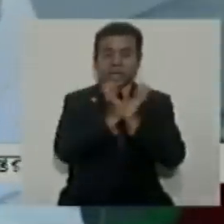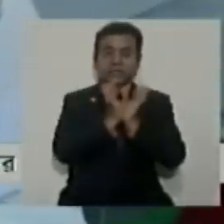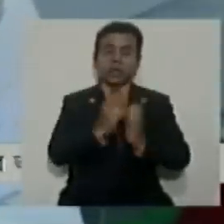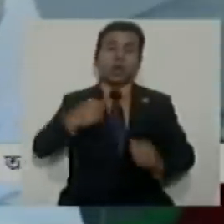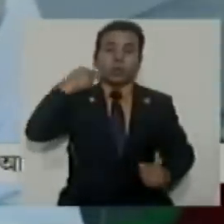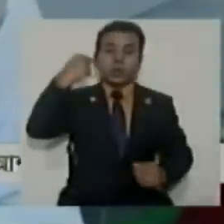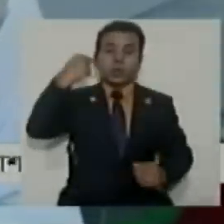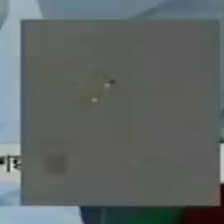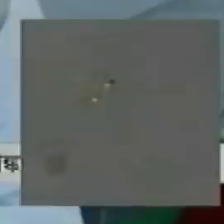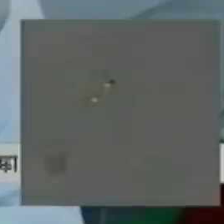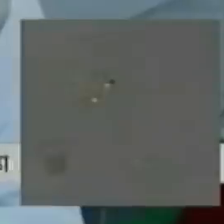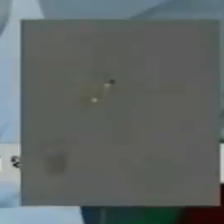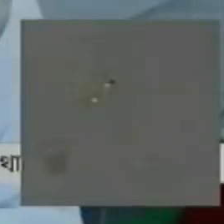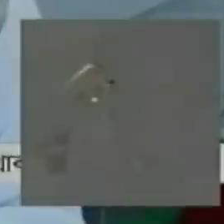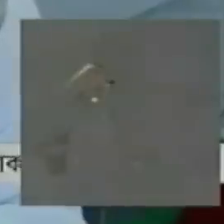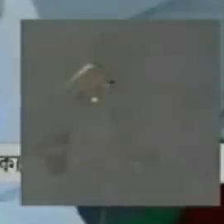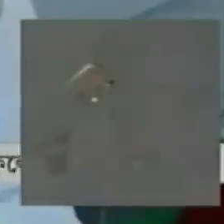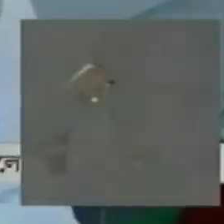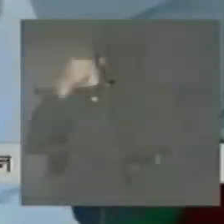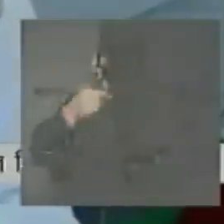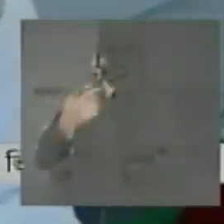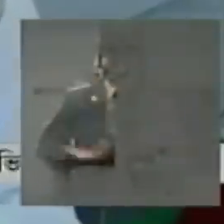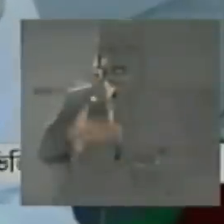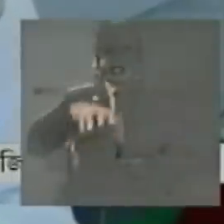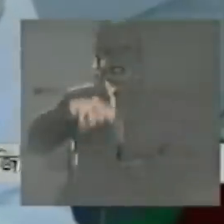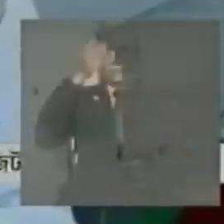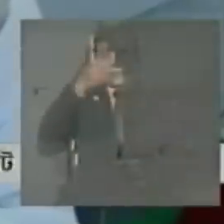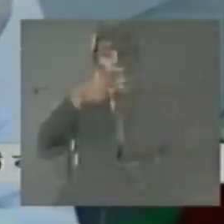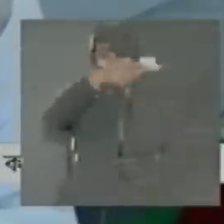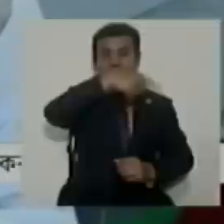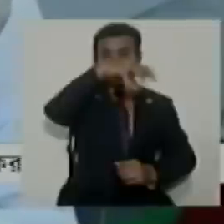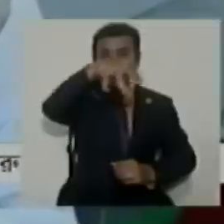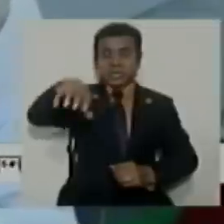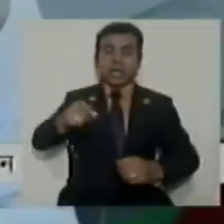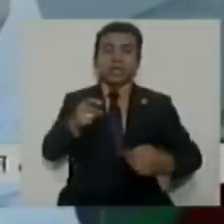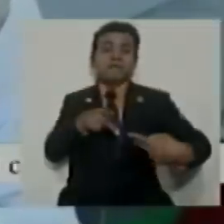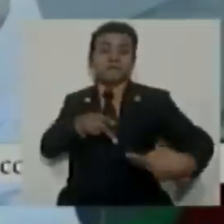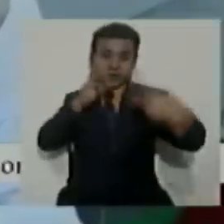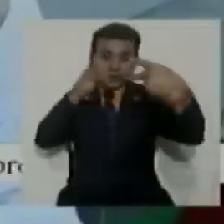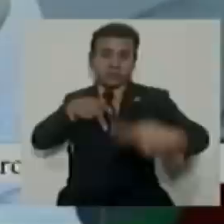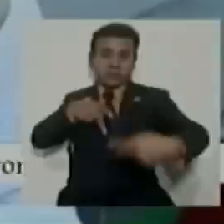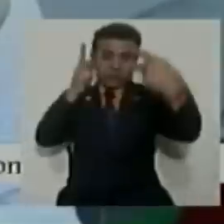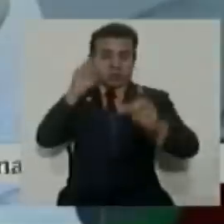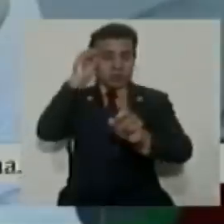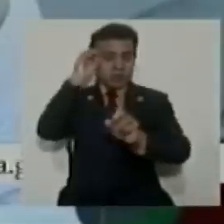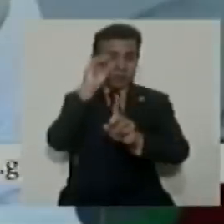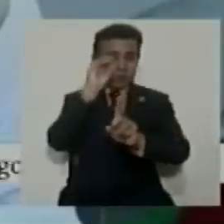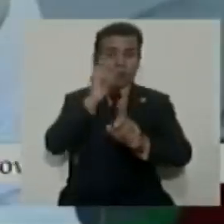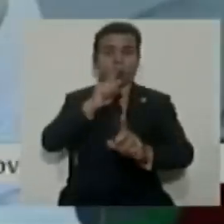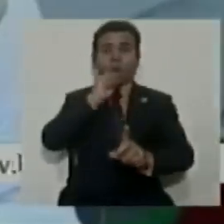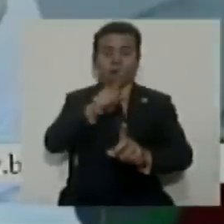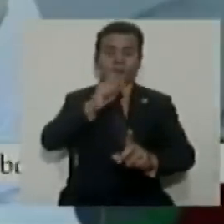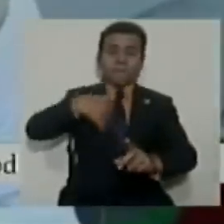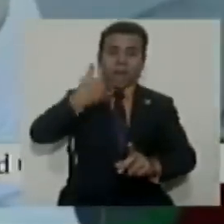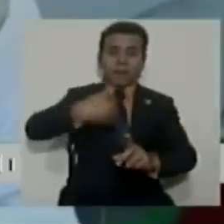যারা বহুতল ভবনে বা ফ্ল্যাটে বাড়িতে থাকেন, লক্ষ্য করা গেছে অনেকে